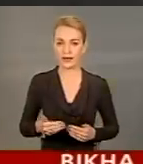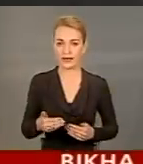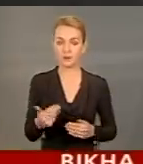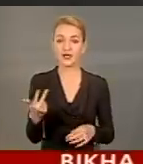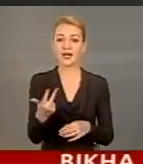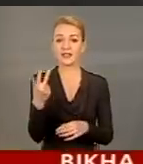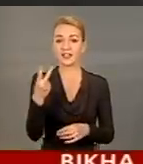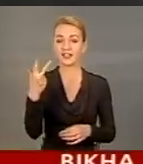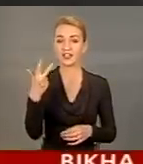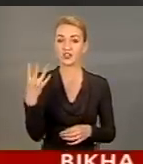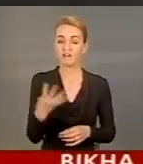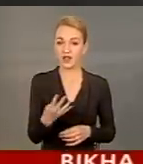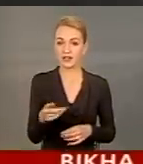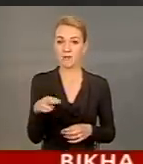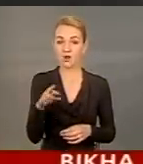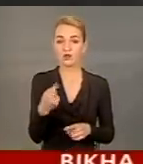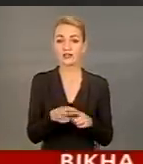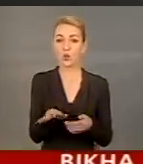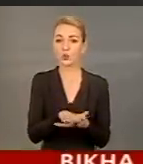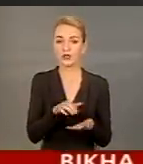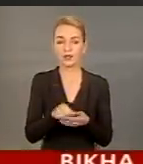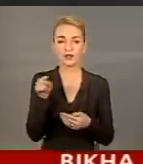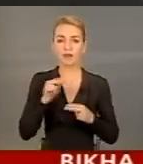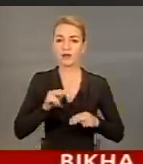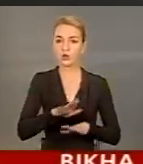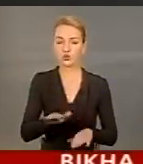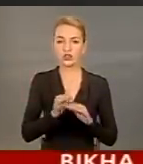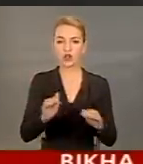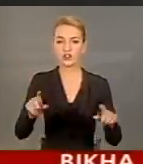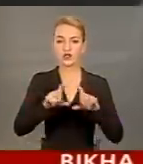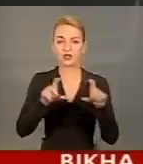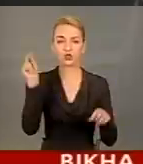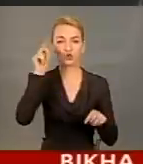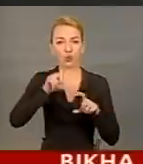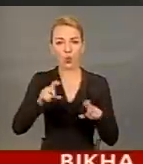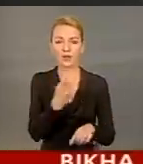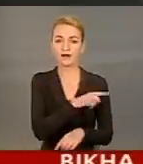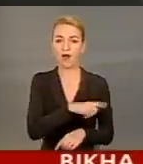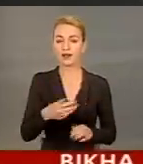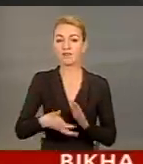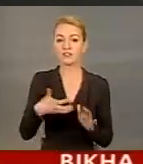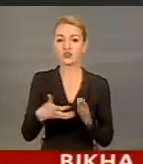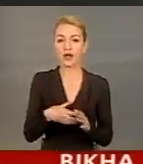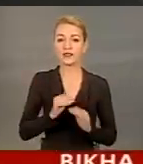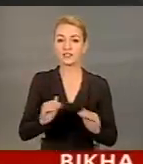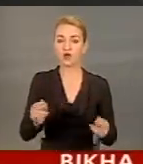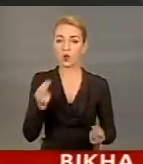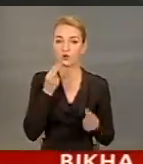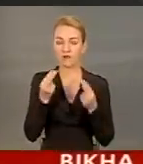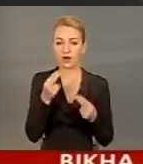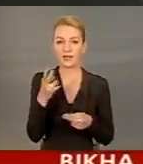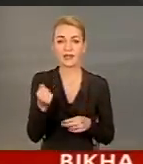Три чверті Дебальцевого – це руїни. Там не працюють дитячі садки, школи і лікарні. Не вистачає дитячого харчування,